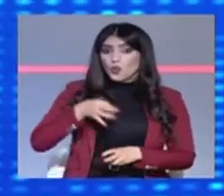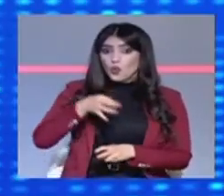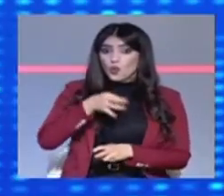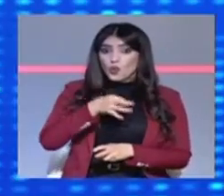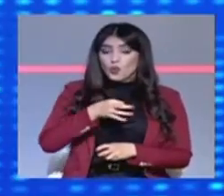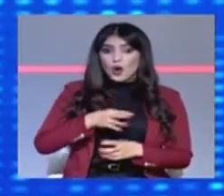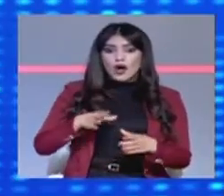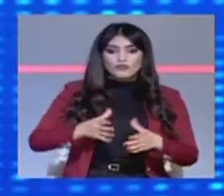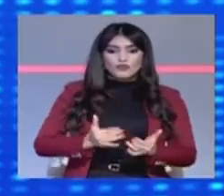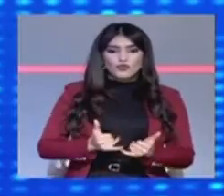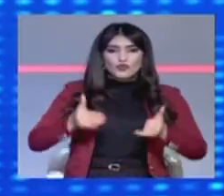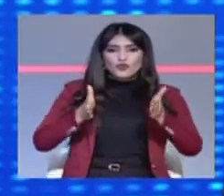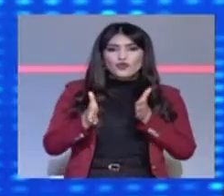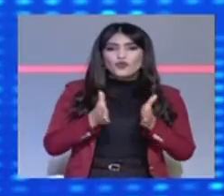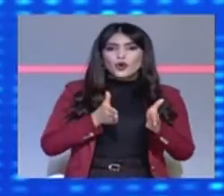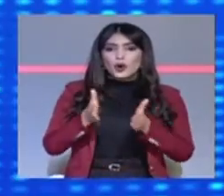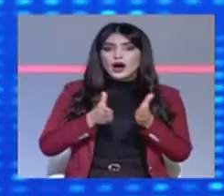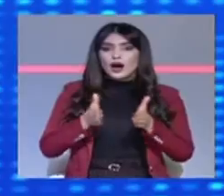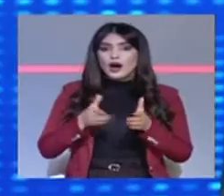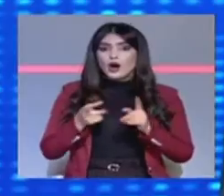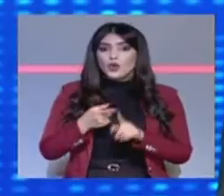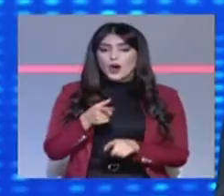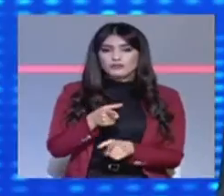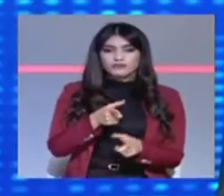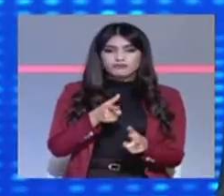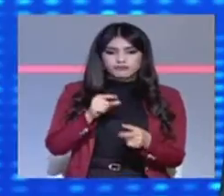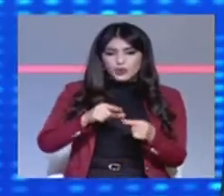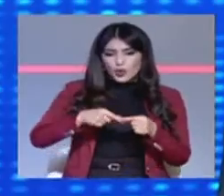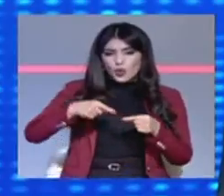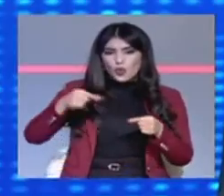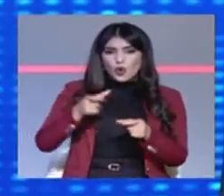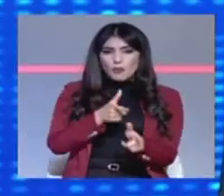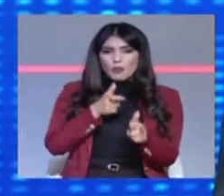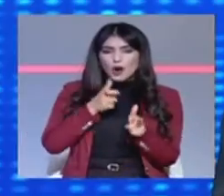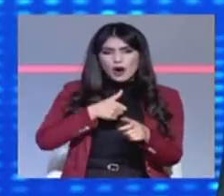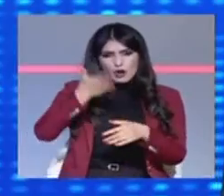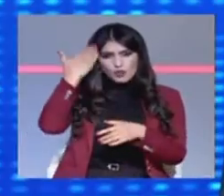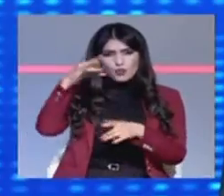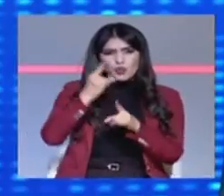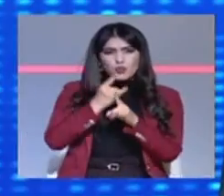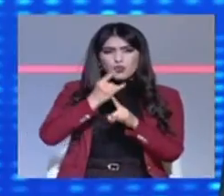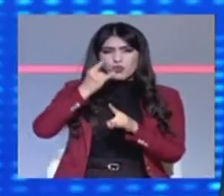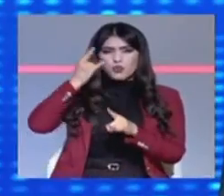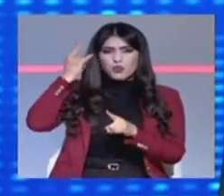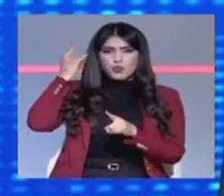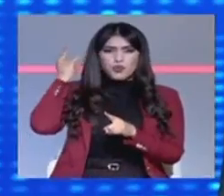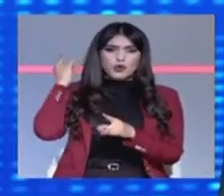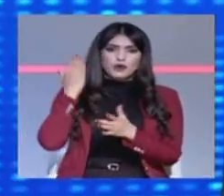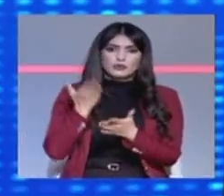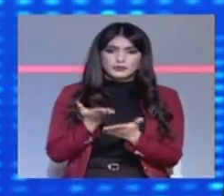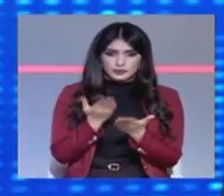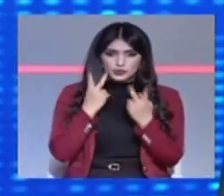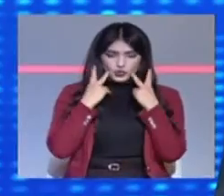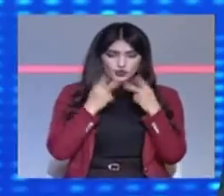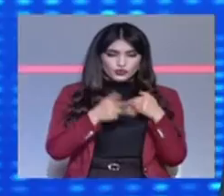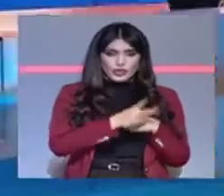فخاريه وسبائك من الرصاصه تعود الى حقب تاريخيه متباينه